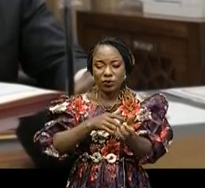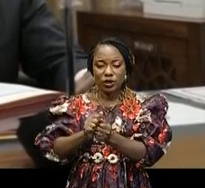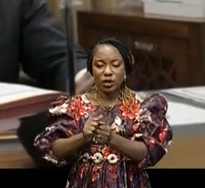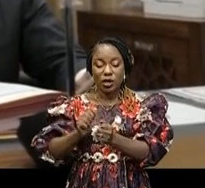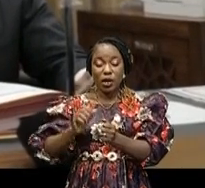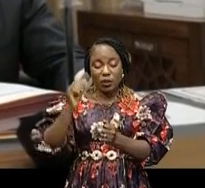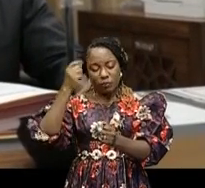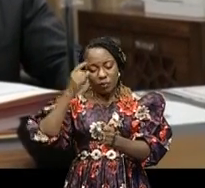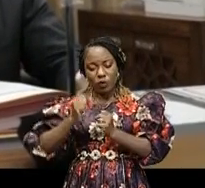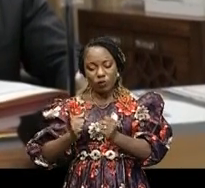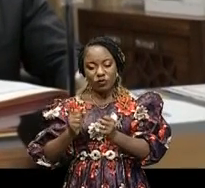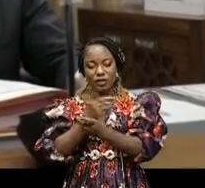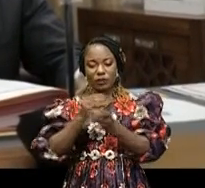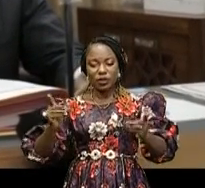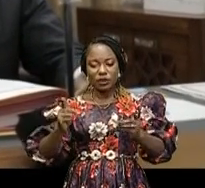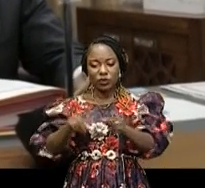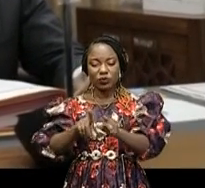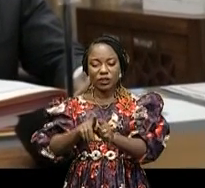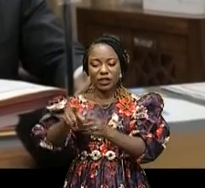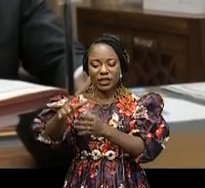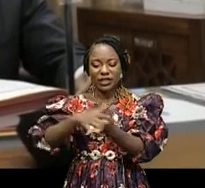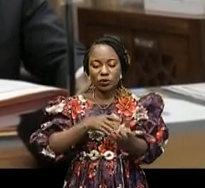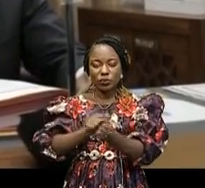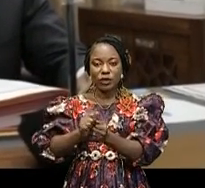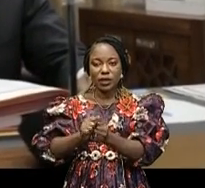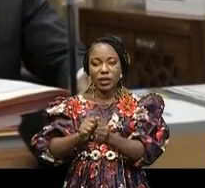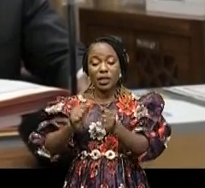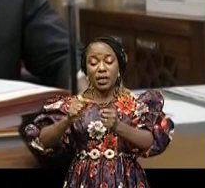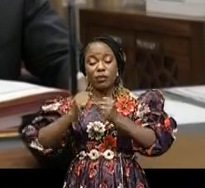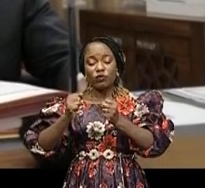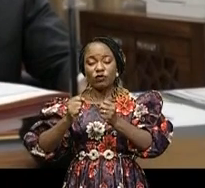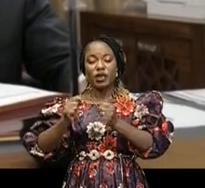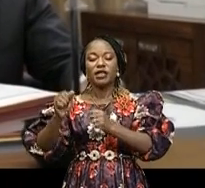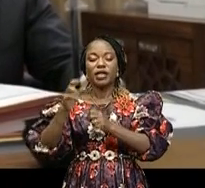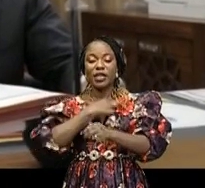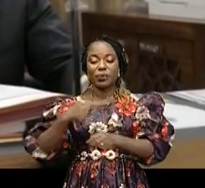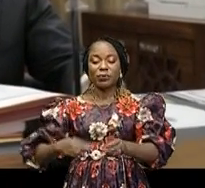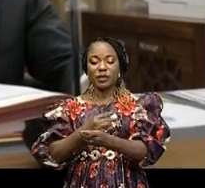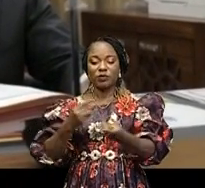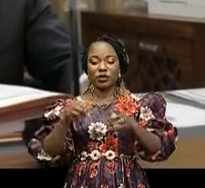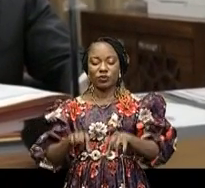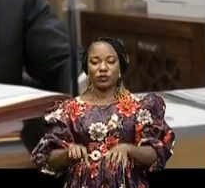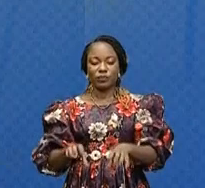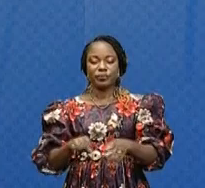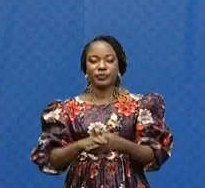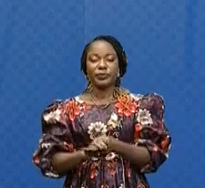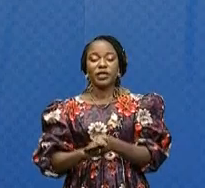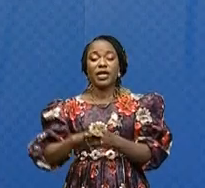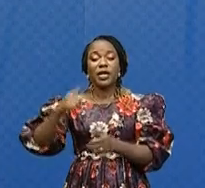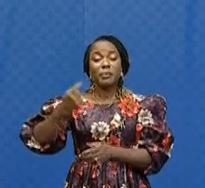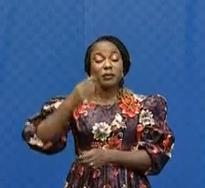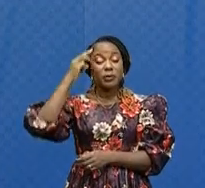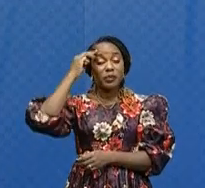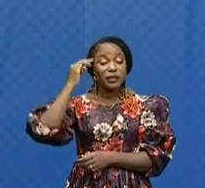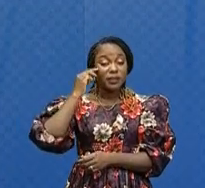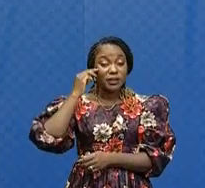une quelconque forme de déstabilisation, que ce soit des institutions de la République. Le Premier ministre chef